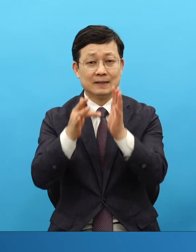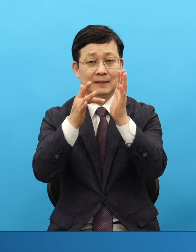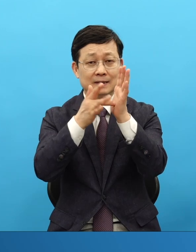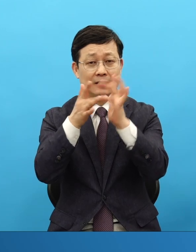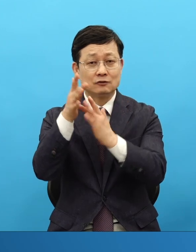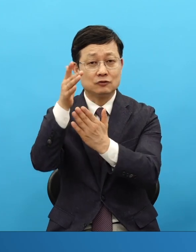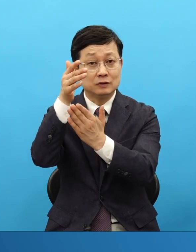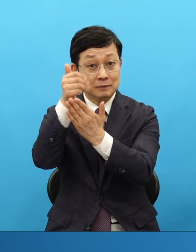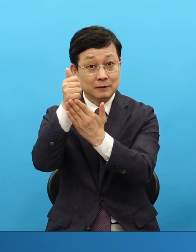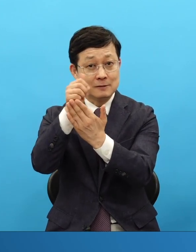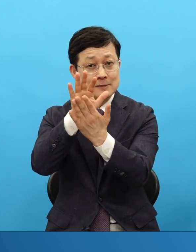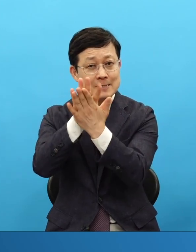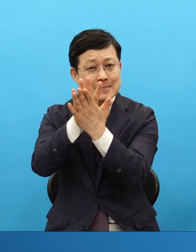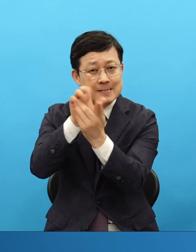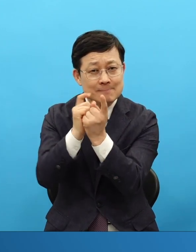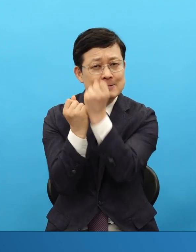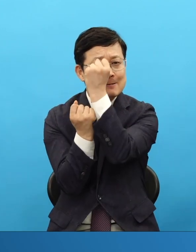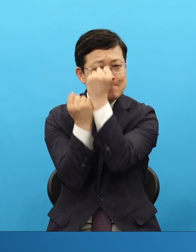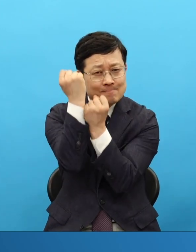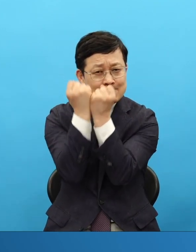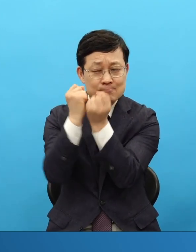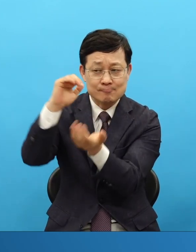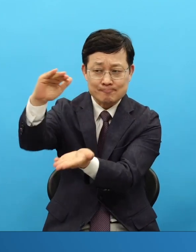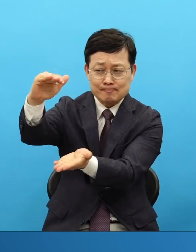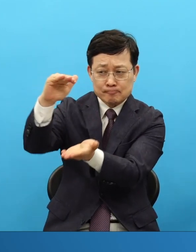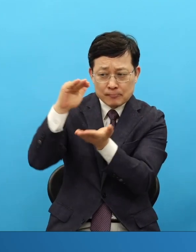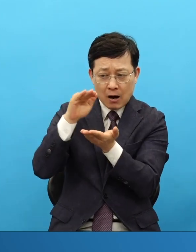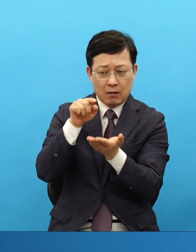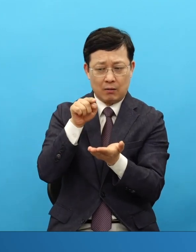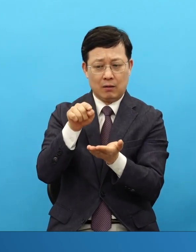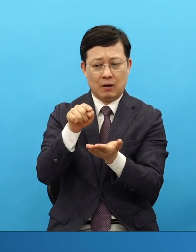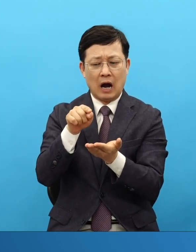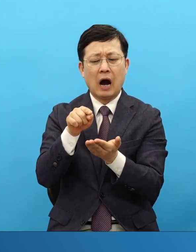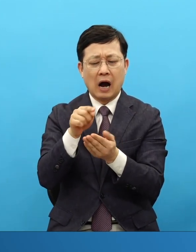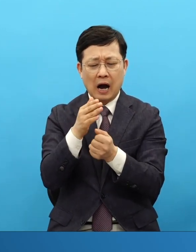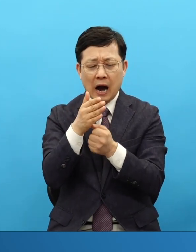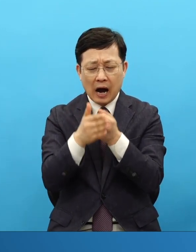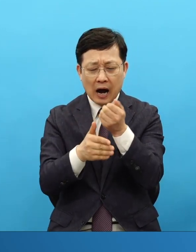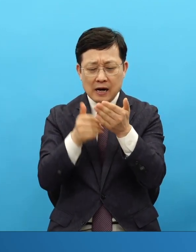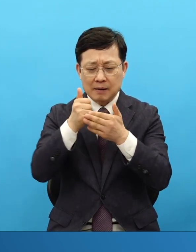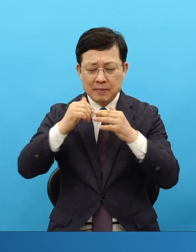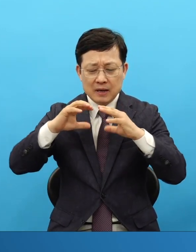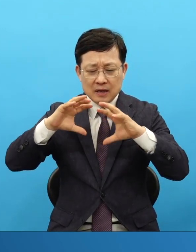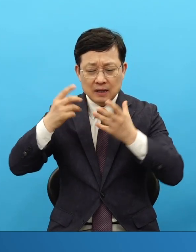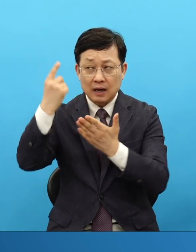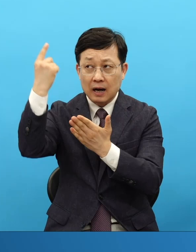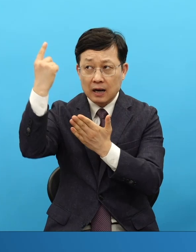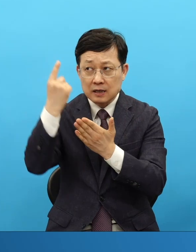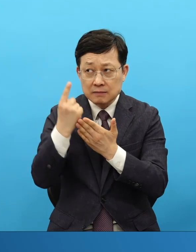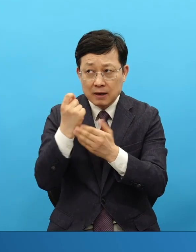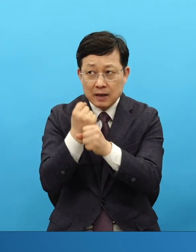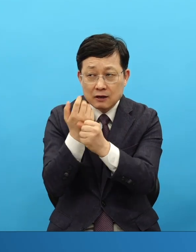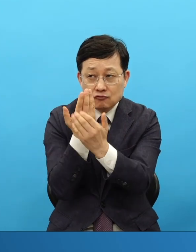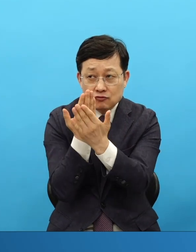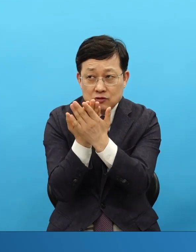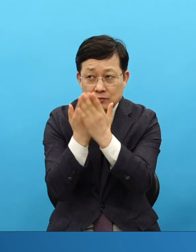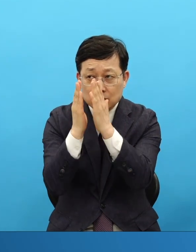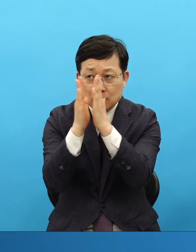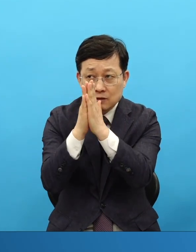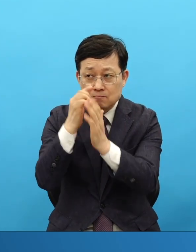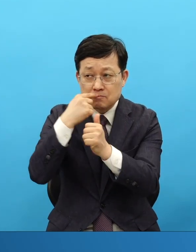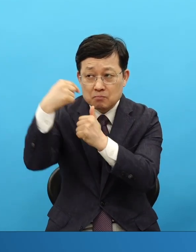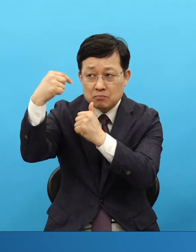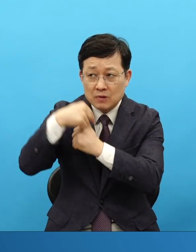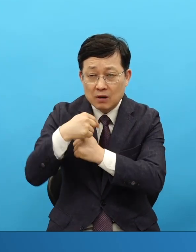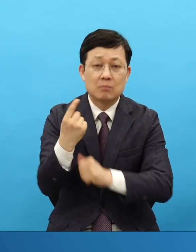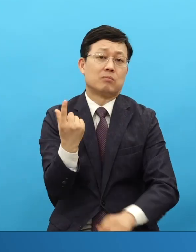is what Jesus explained himself. 하나님의 나라 임하도록 기도해라. Pray for the establishment of the kingdom